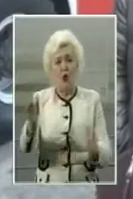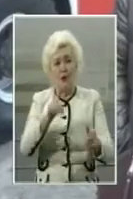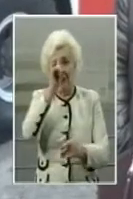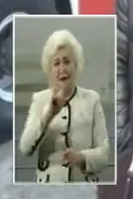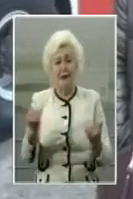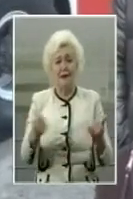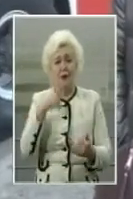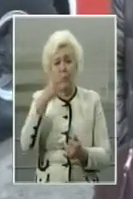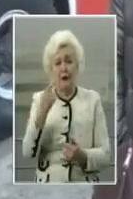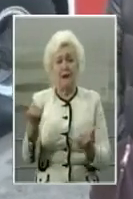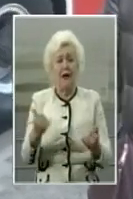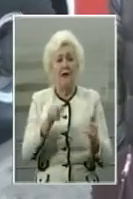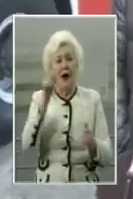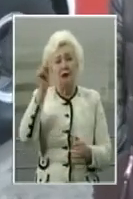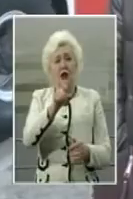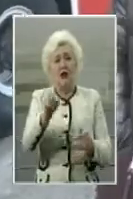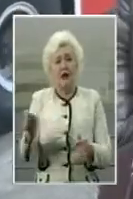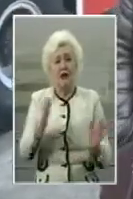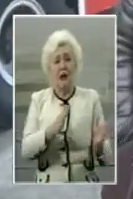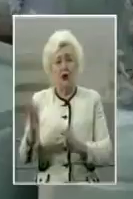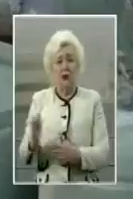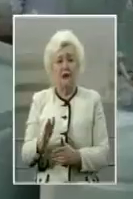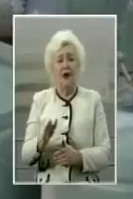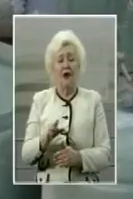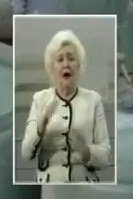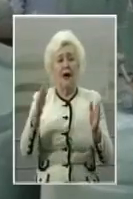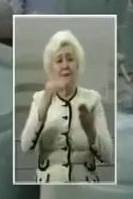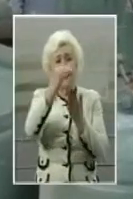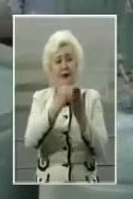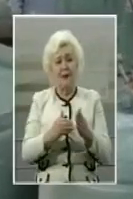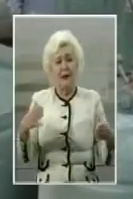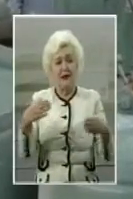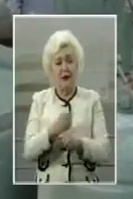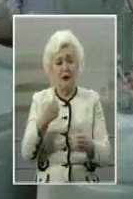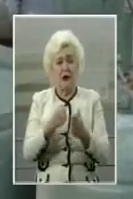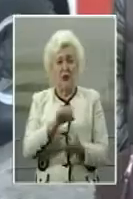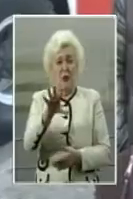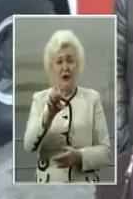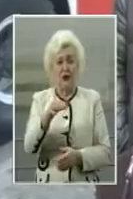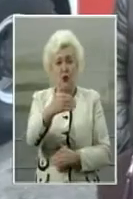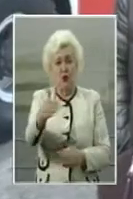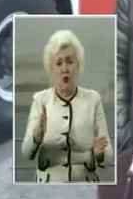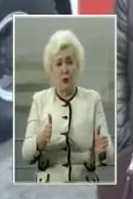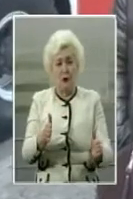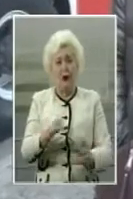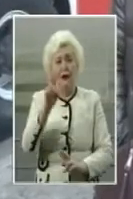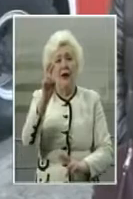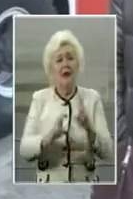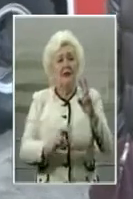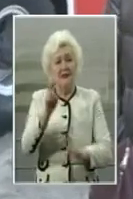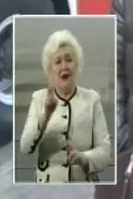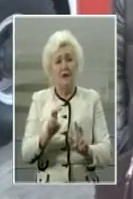Цьогоріч, говорить мешканка гуртожитку Оксана Насаньова, ліміт зменшили до 500. Завод нам дає 500